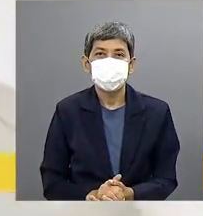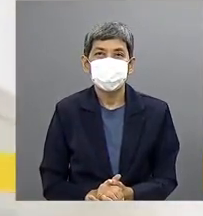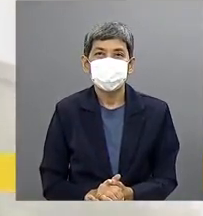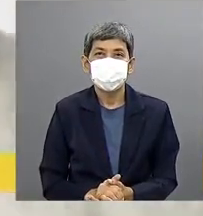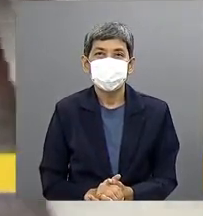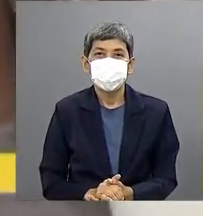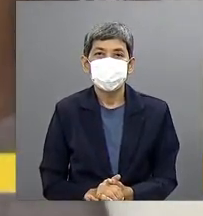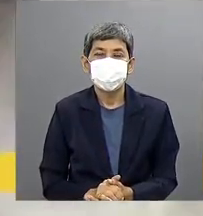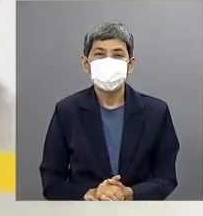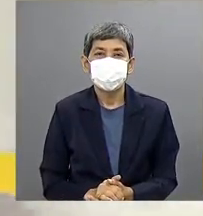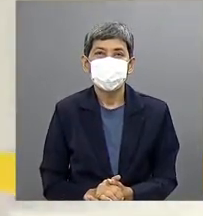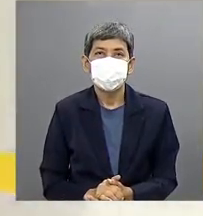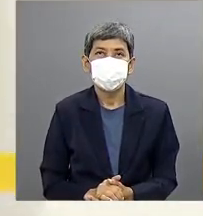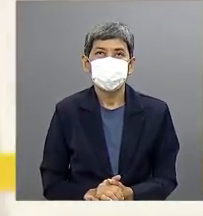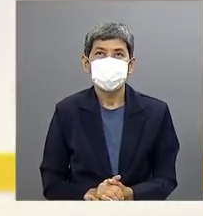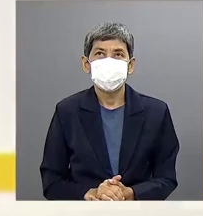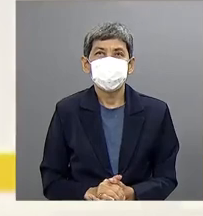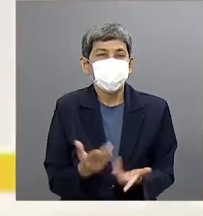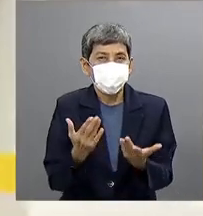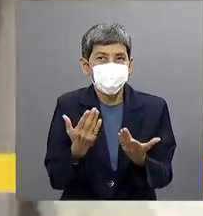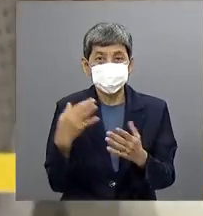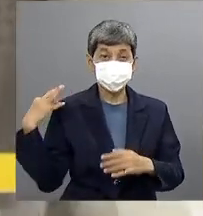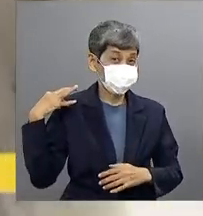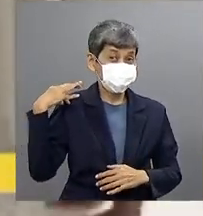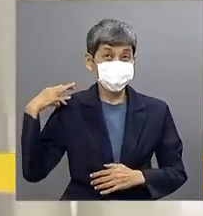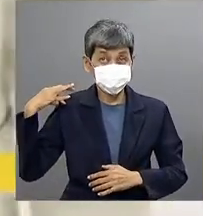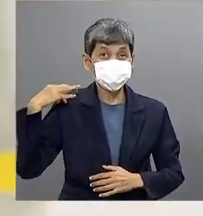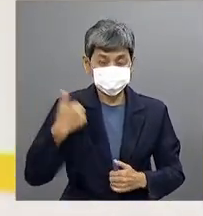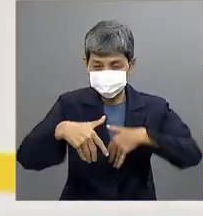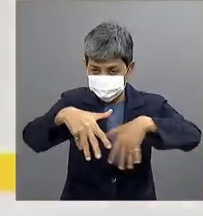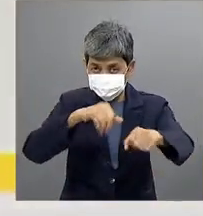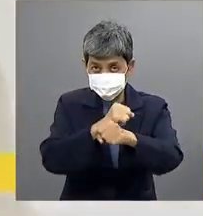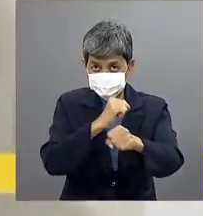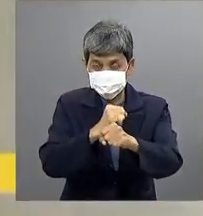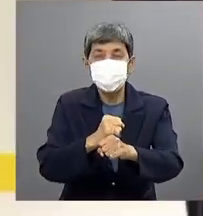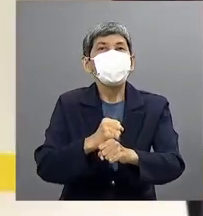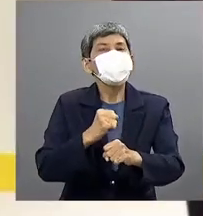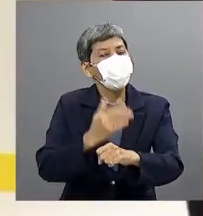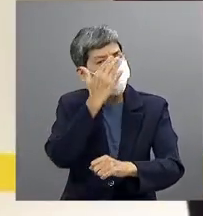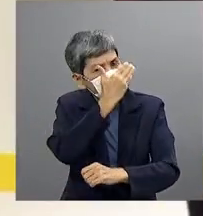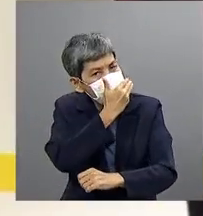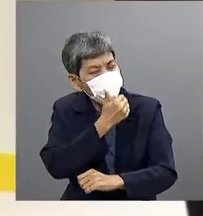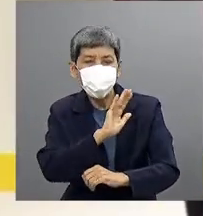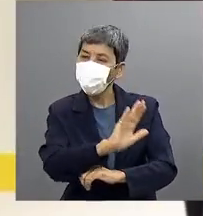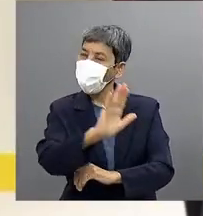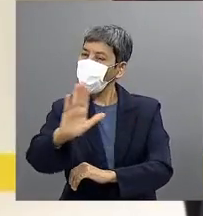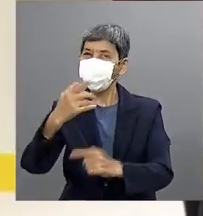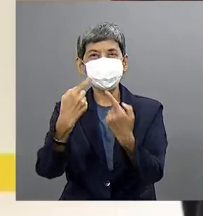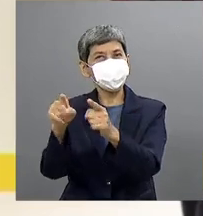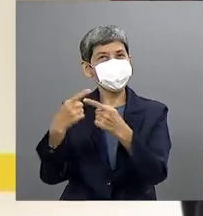ซึ่งเป็นความหวังมาถูกวงการแผนฆ่าระดับท้องถิ่นกับการยอมรับความงามที่แตกต่างหลากหลายด้วยเช่น